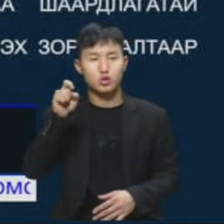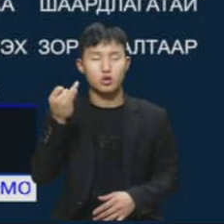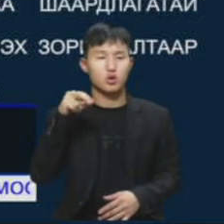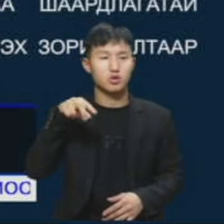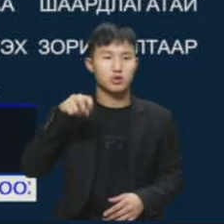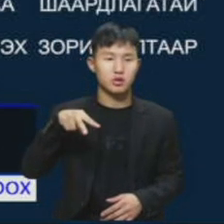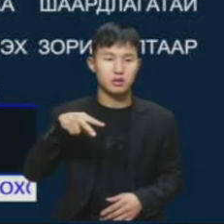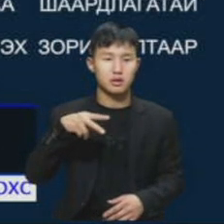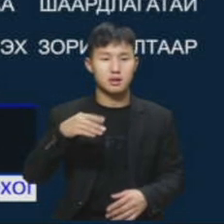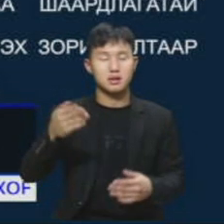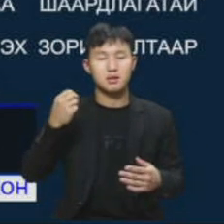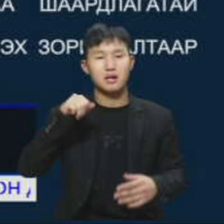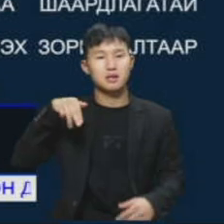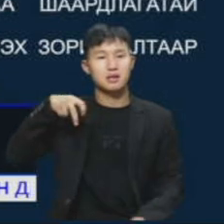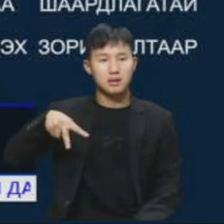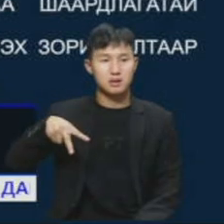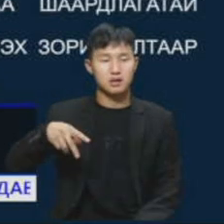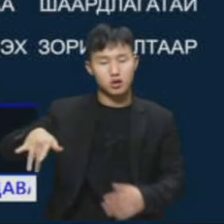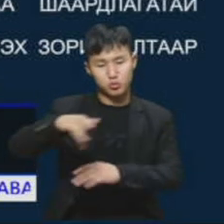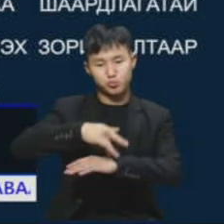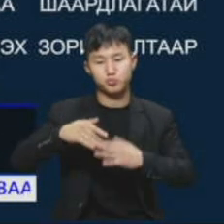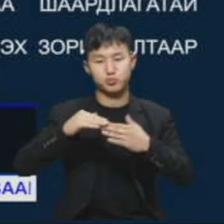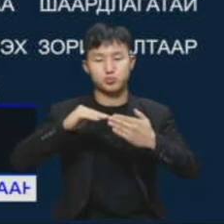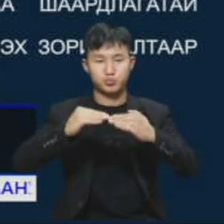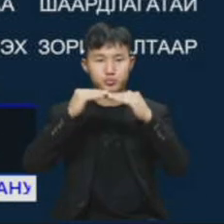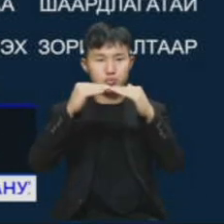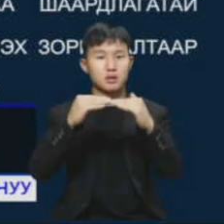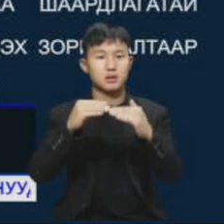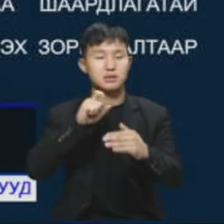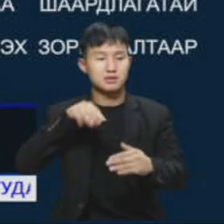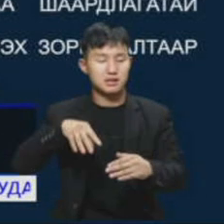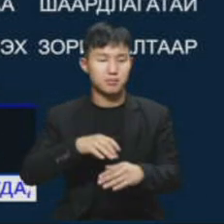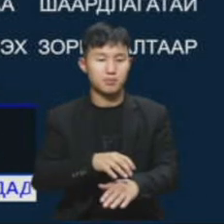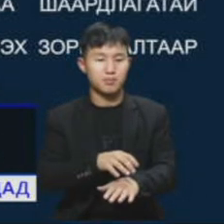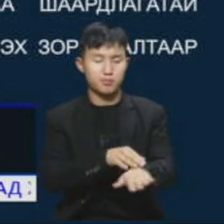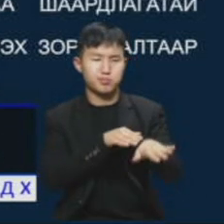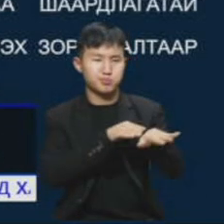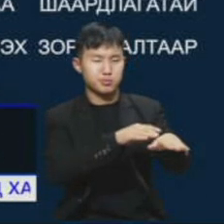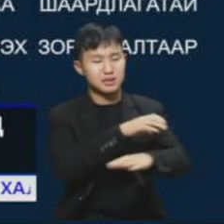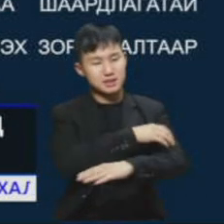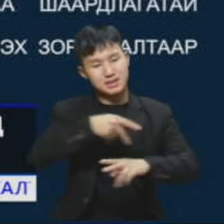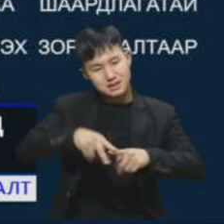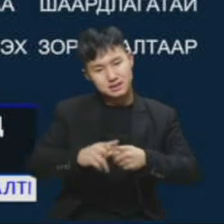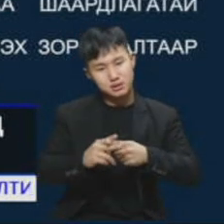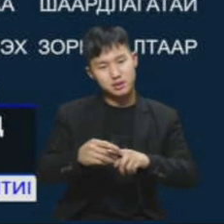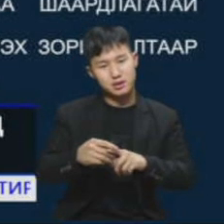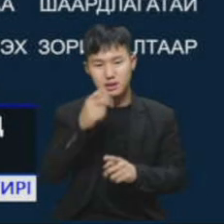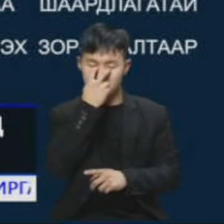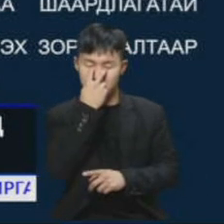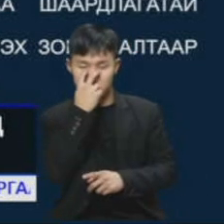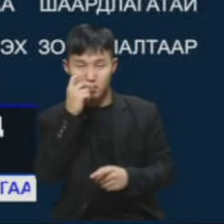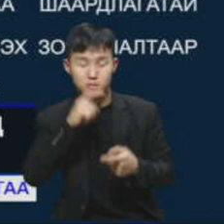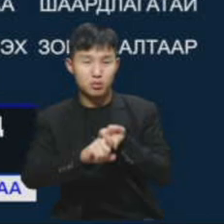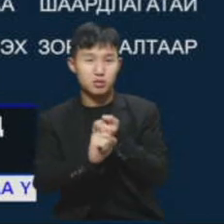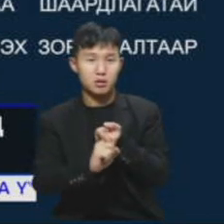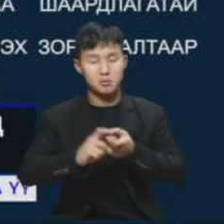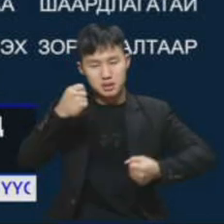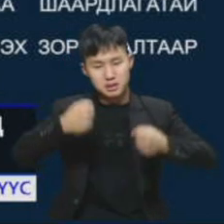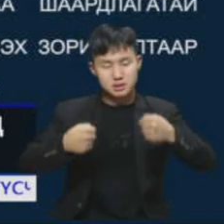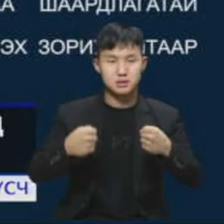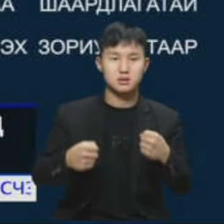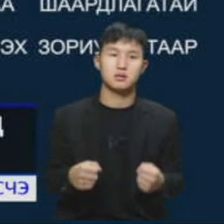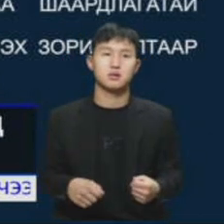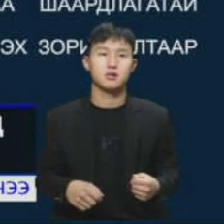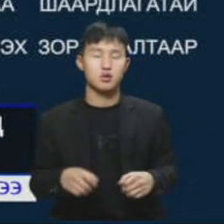даатгалын шуурхаал бохот тогтвол техникийн хяналт болон замын арчлалт засвар үйлчилгээ хяналт шалгалтын зохицуулалттай шуурхай ажлын тээврийн хэрэгсэл. За мөн дээрэс